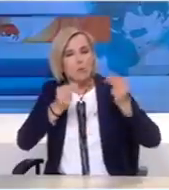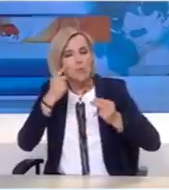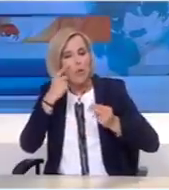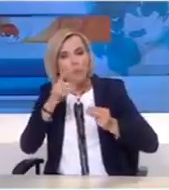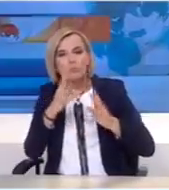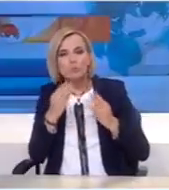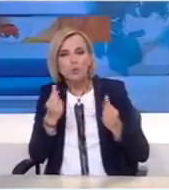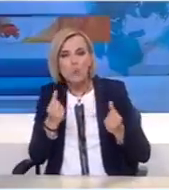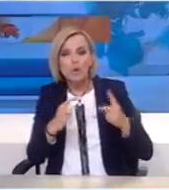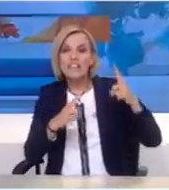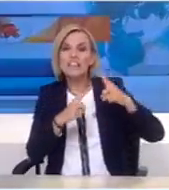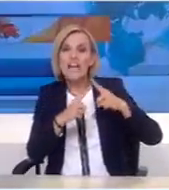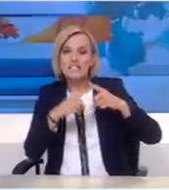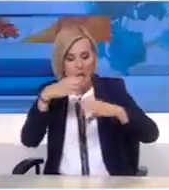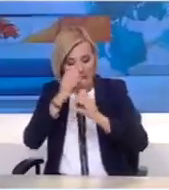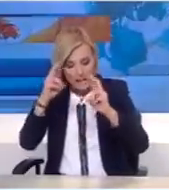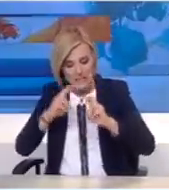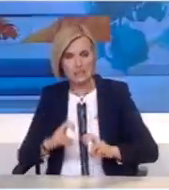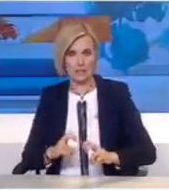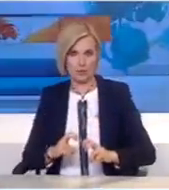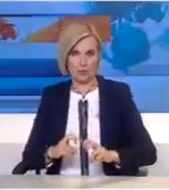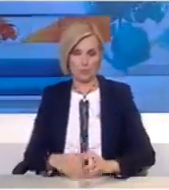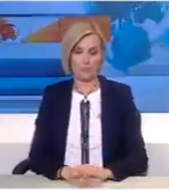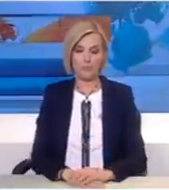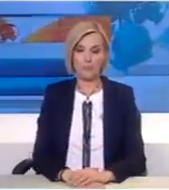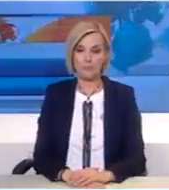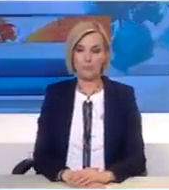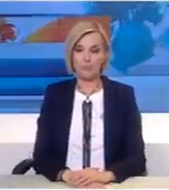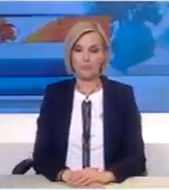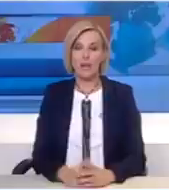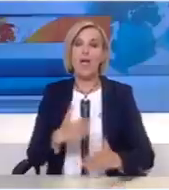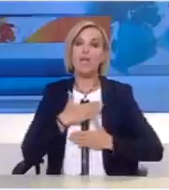διενέργεια διευρυσμένου εργαστηριακού ελέγχου. Σας ευχαριστούμε πολύ.